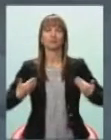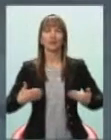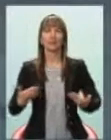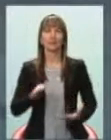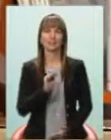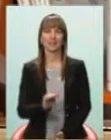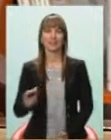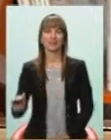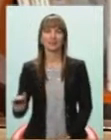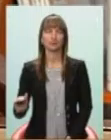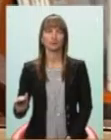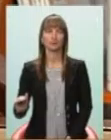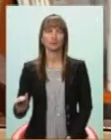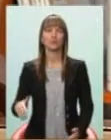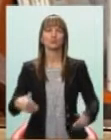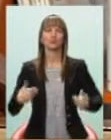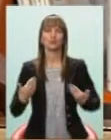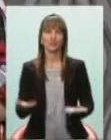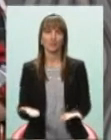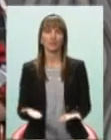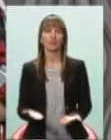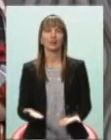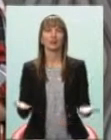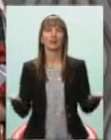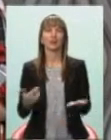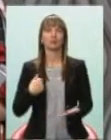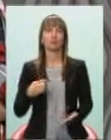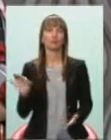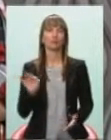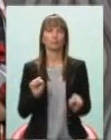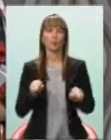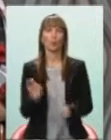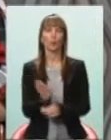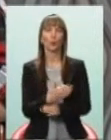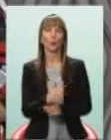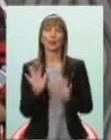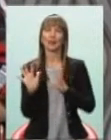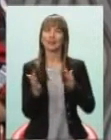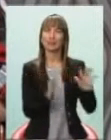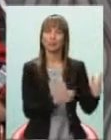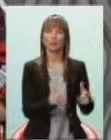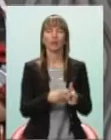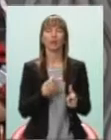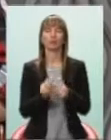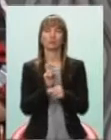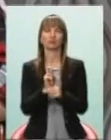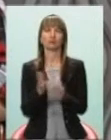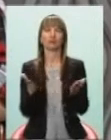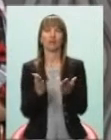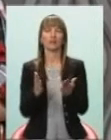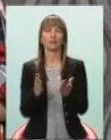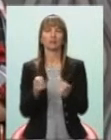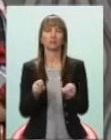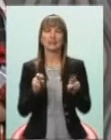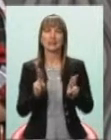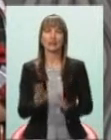Привіт, дітлахи! Привіт! А як ми часто можемо гуляти лісом або взагалі відвідувати якісь там певні ліси,